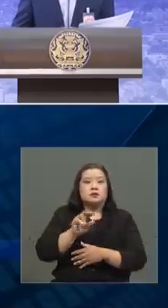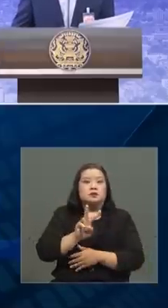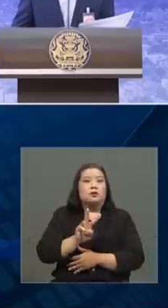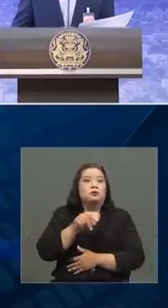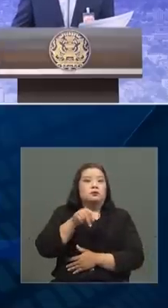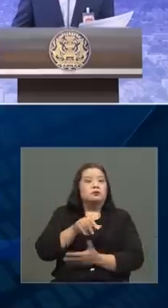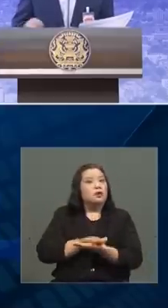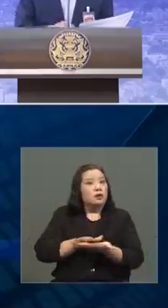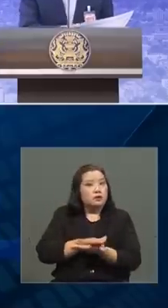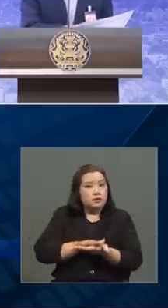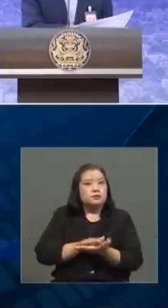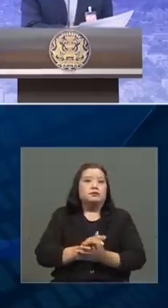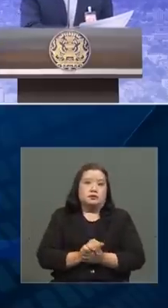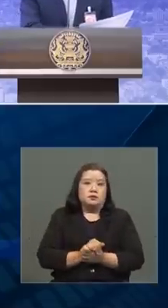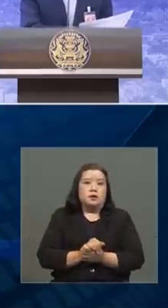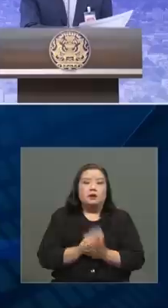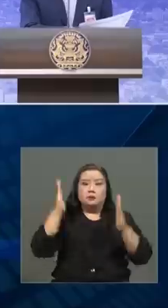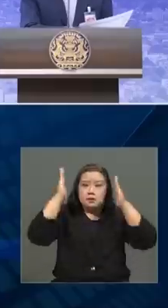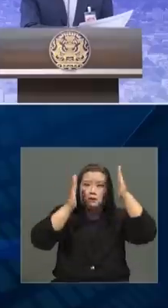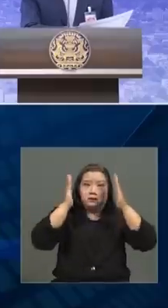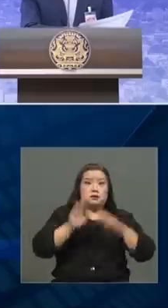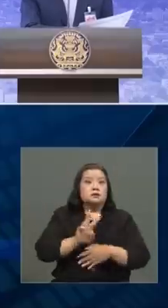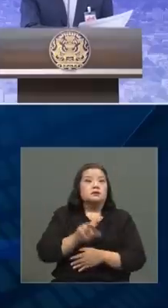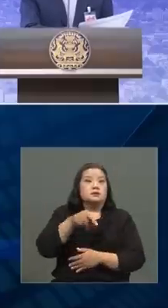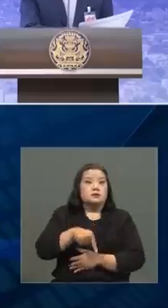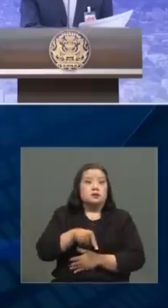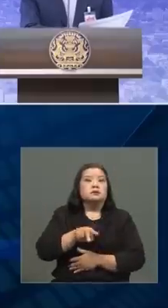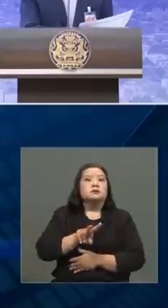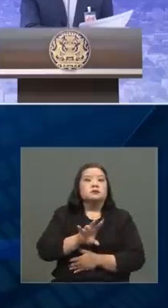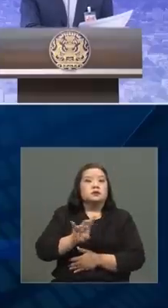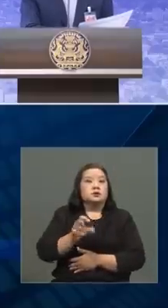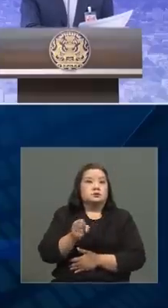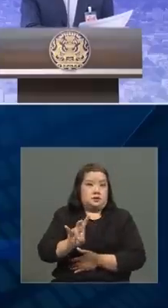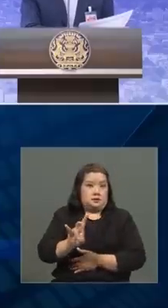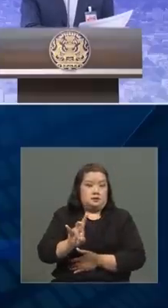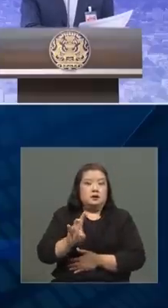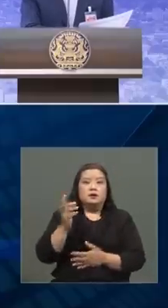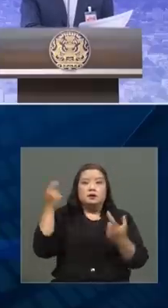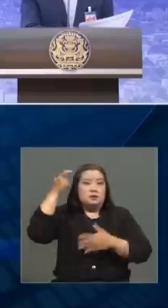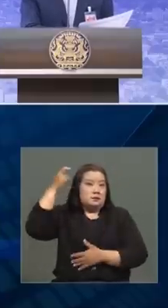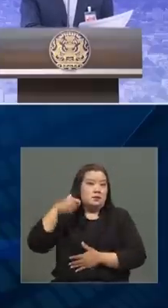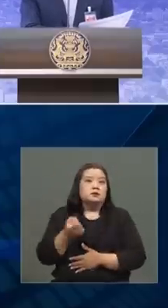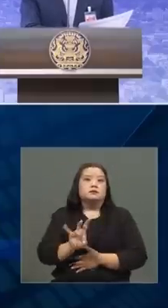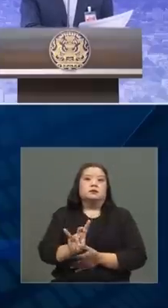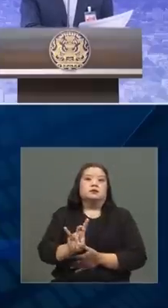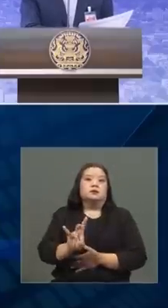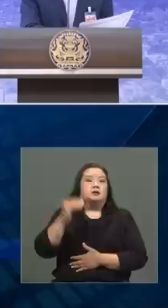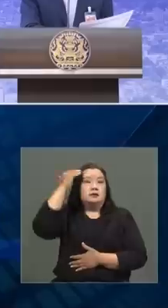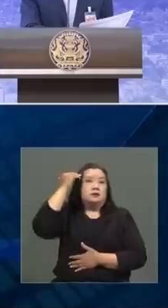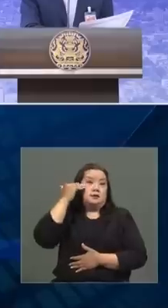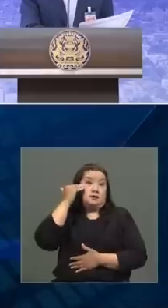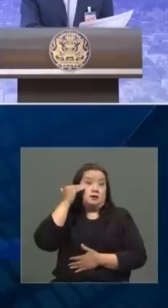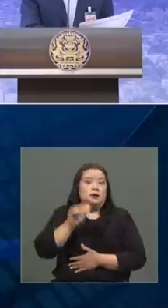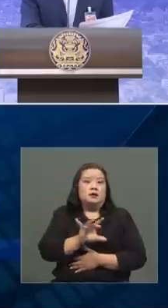ประทานโทษครับมาเลเซีย 2717นะครับ Myanmar 17เกาหลีนี่